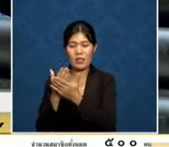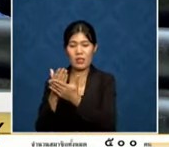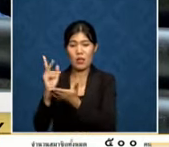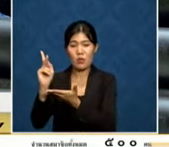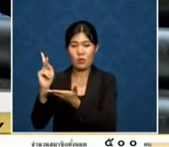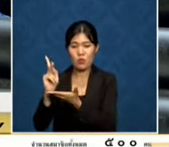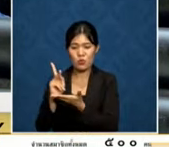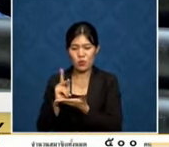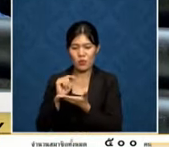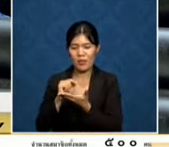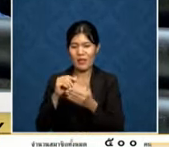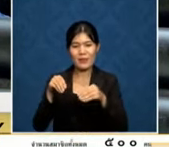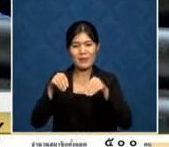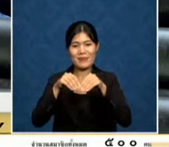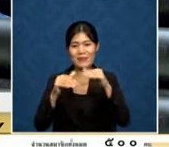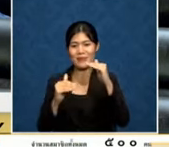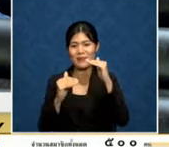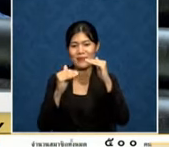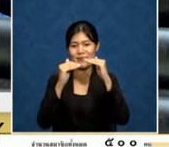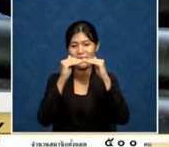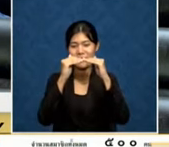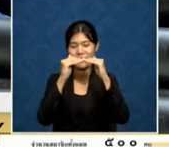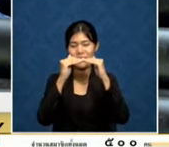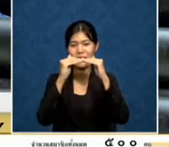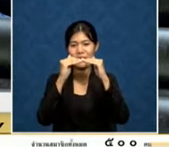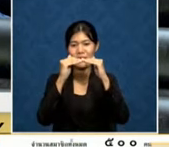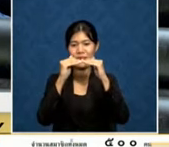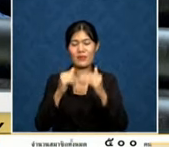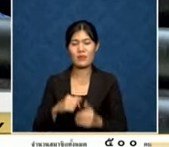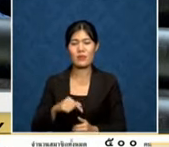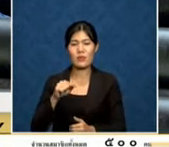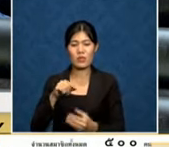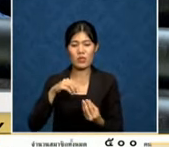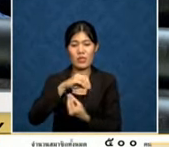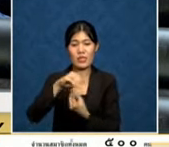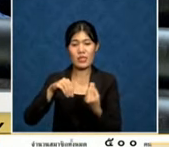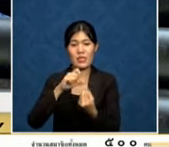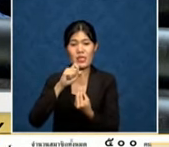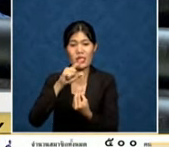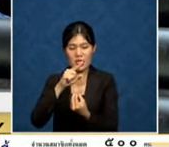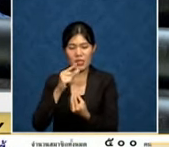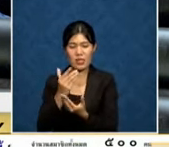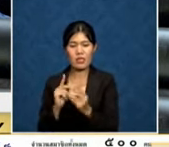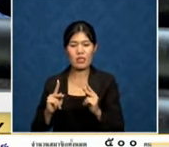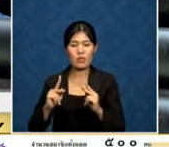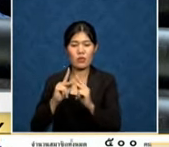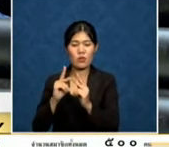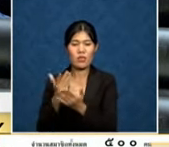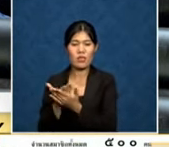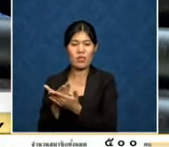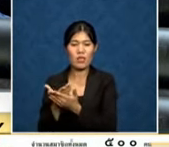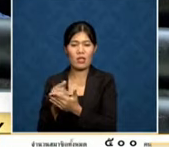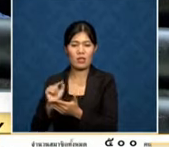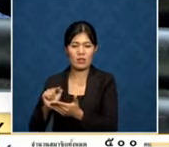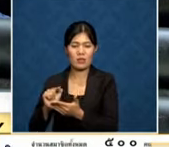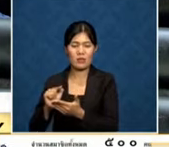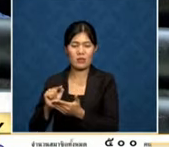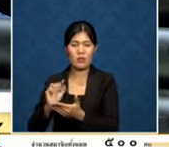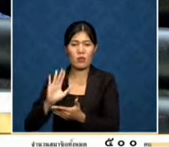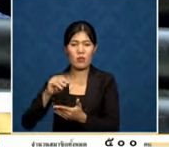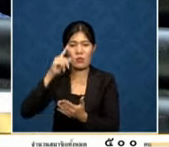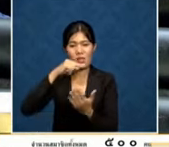เต็มเต็มเพดานท่านกำลังทำให้เศรษฐกิจการคลังของประเทศอยู่ในภาวะสุ่ม